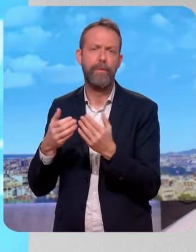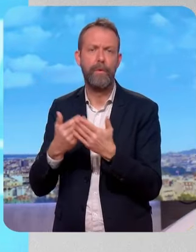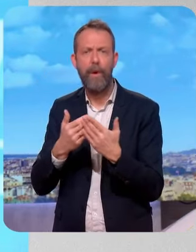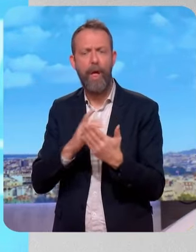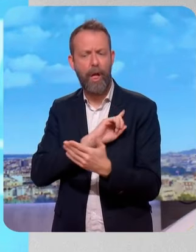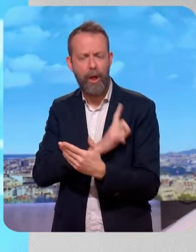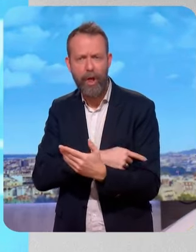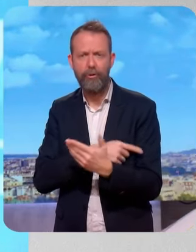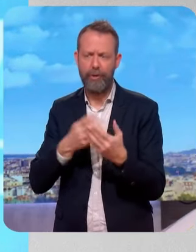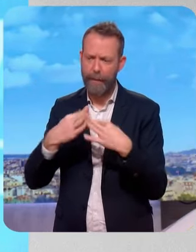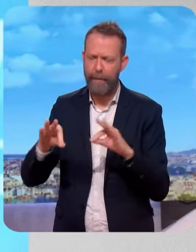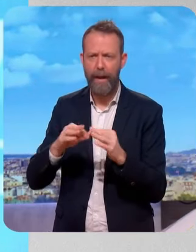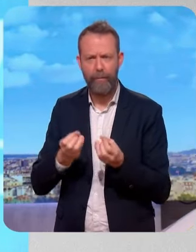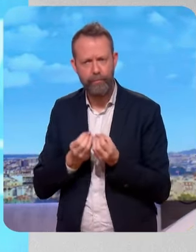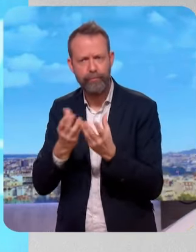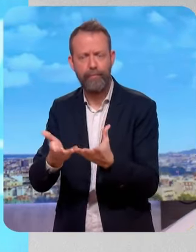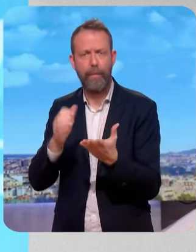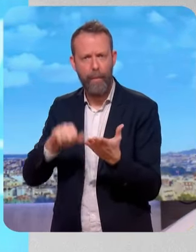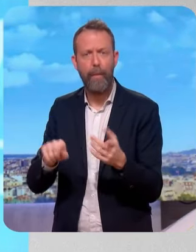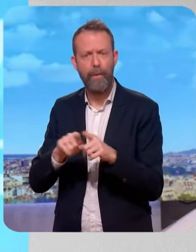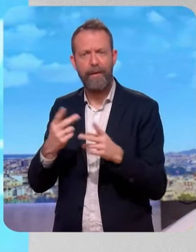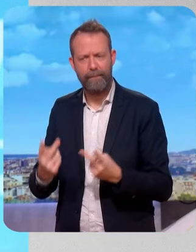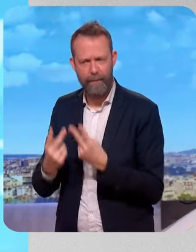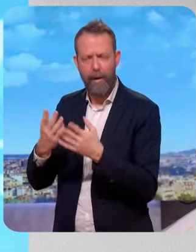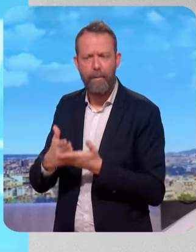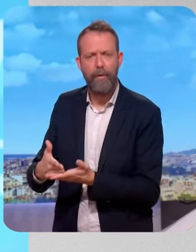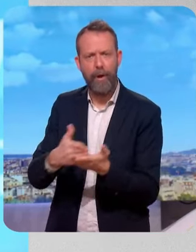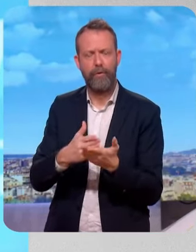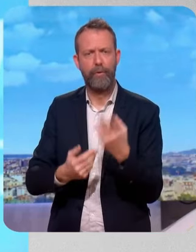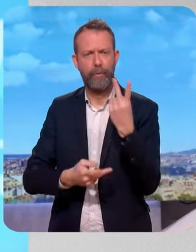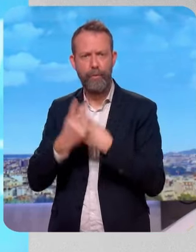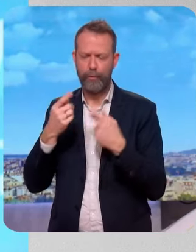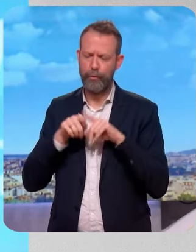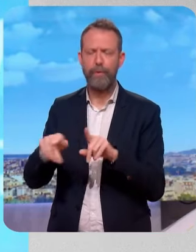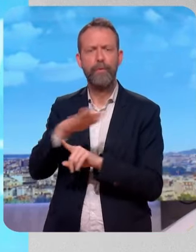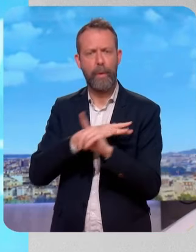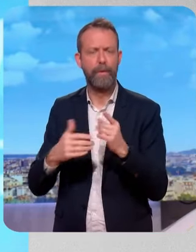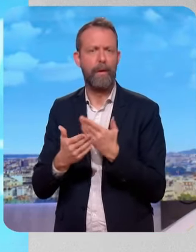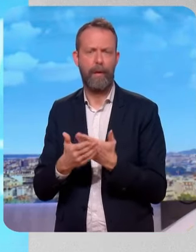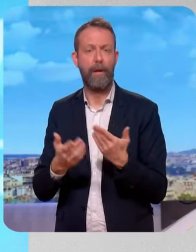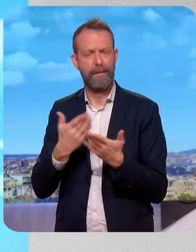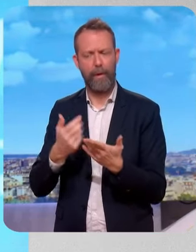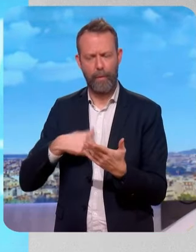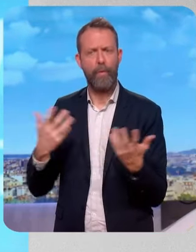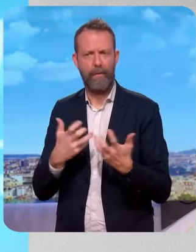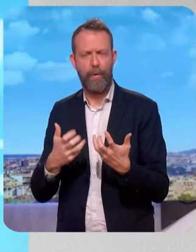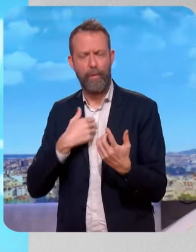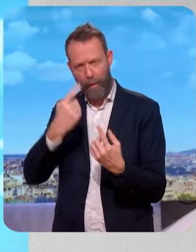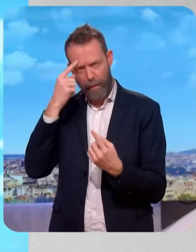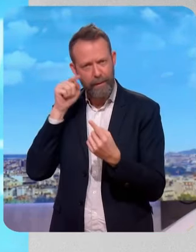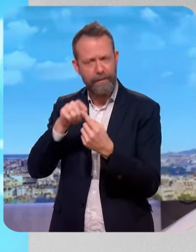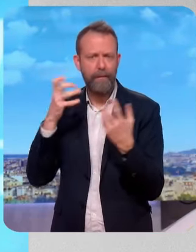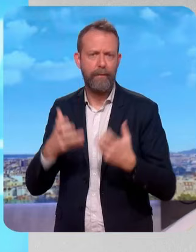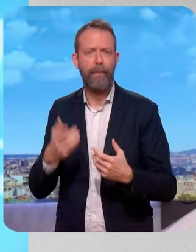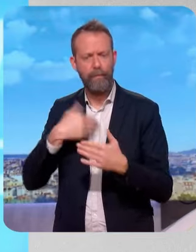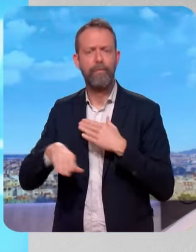les énergies dans notre pays, mais aussi partager la valeur et aller vers plus de justice sociale. C'est ce qui nous intéresse et c'est ce qui nous préoccupe, en tout cas, au